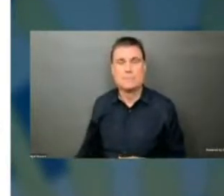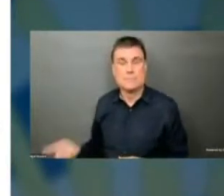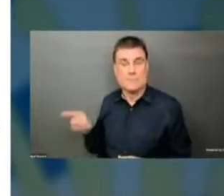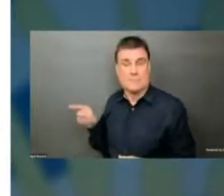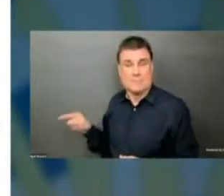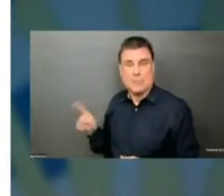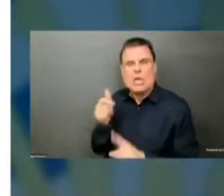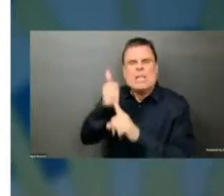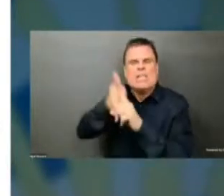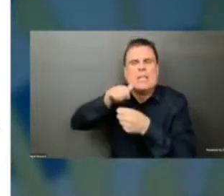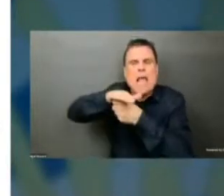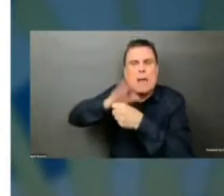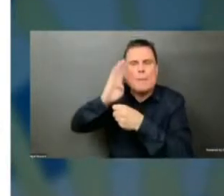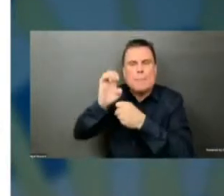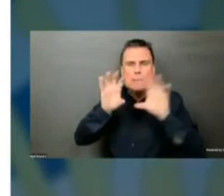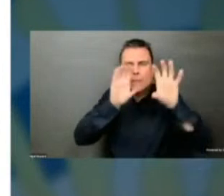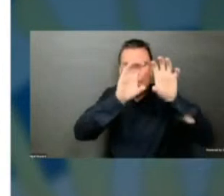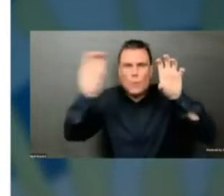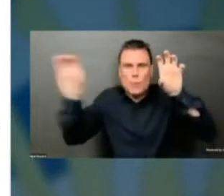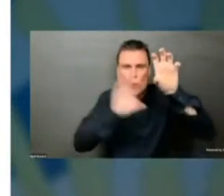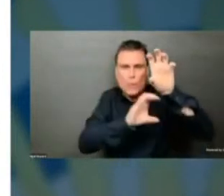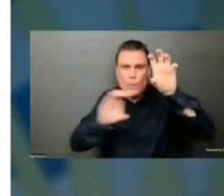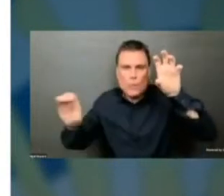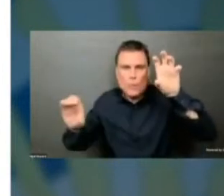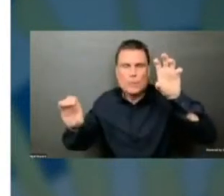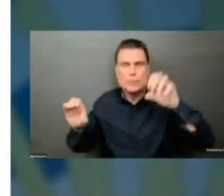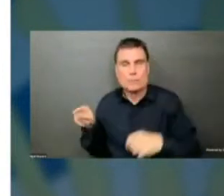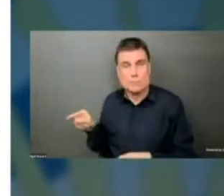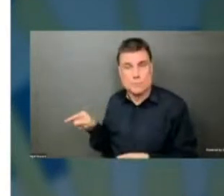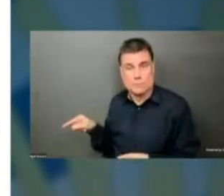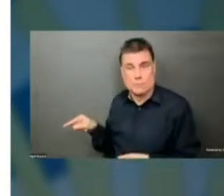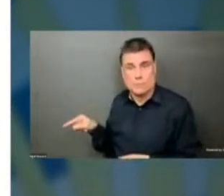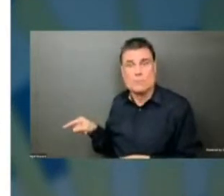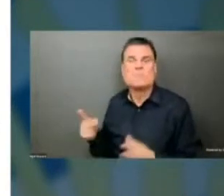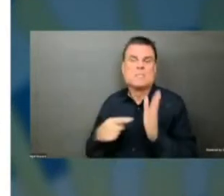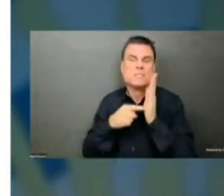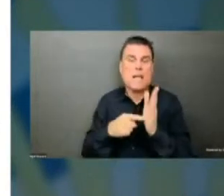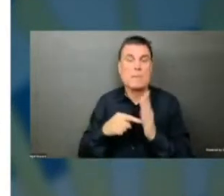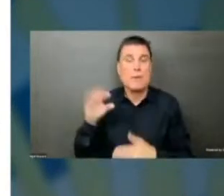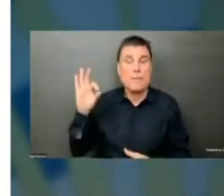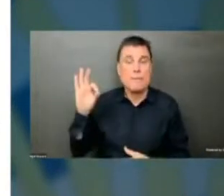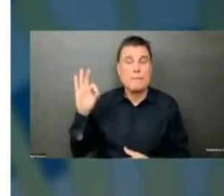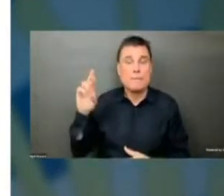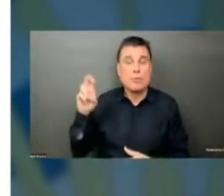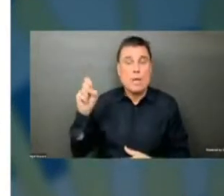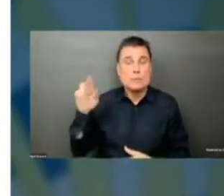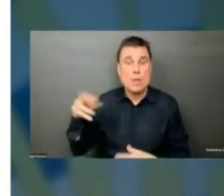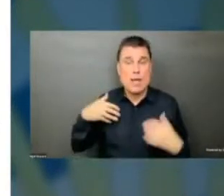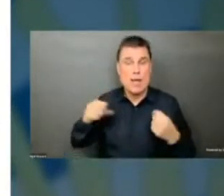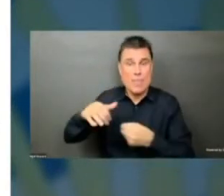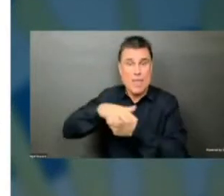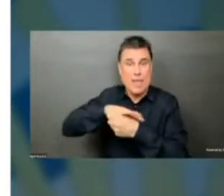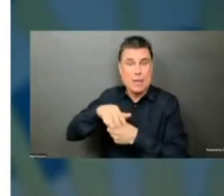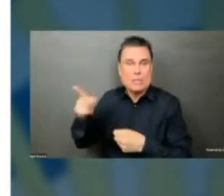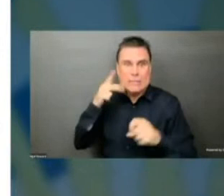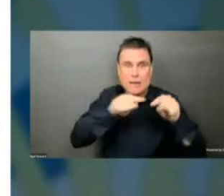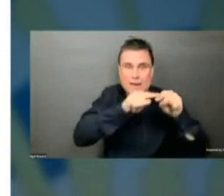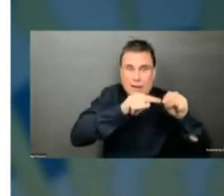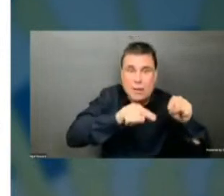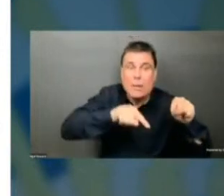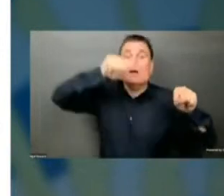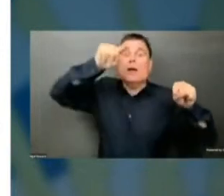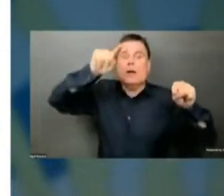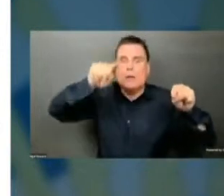really, when we look at Fraser Health, we see 大家 that 看 it's 到了，又 nicely 是 come 费 down 沙 under 又 1. 真的是往下走 Vancouver 了， Coastal 不是 Health 低 has 于 been 1了。 hovering around